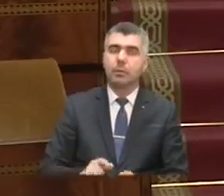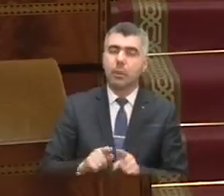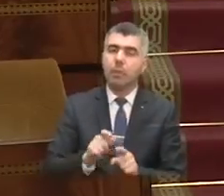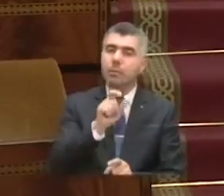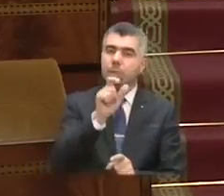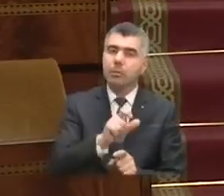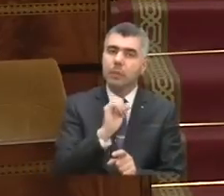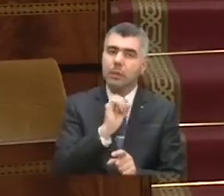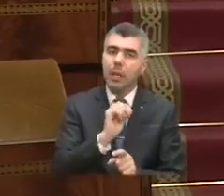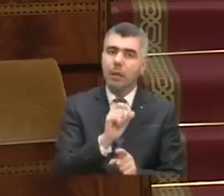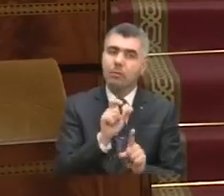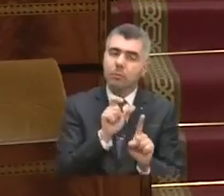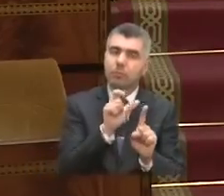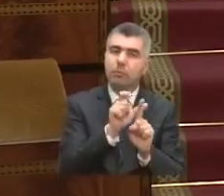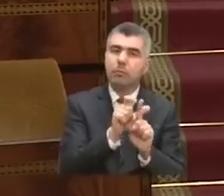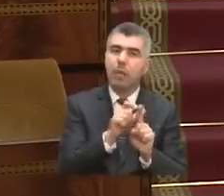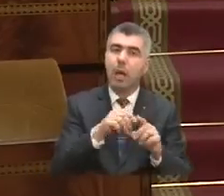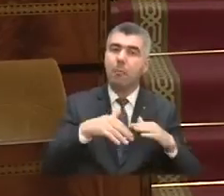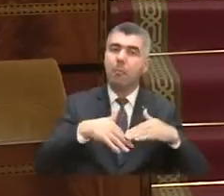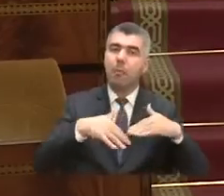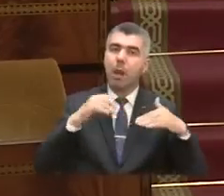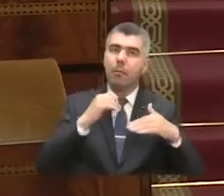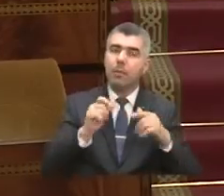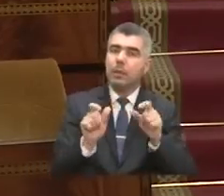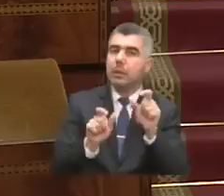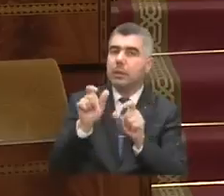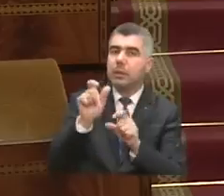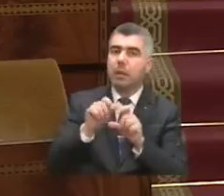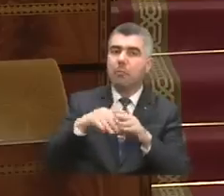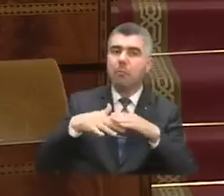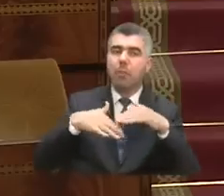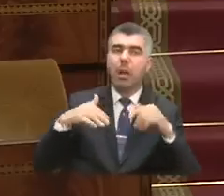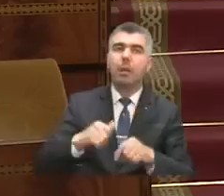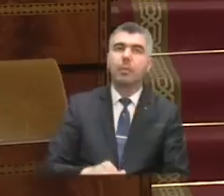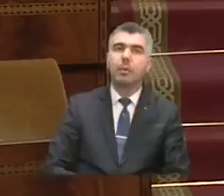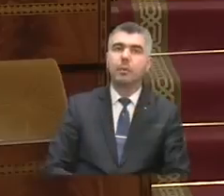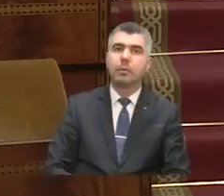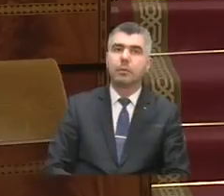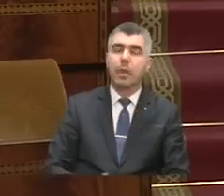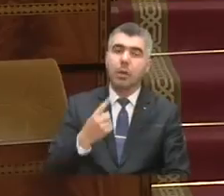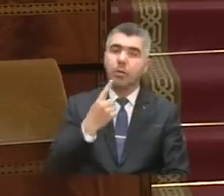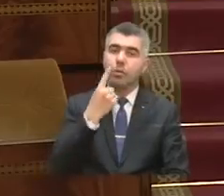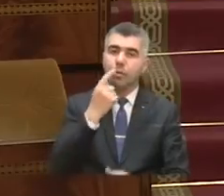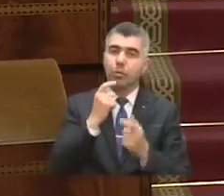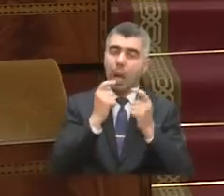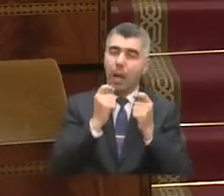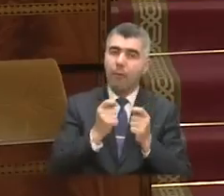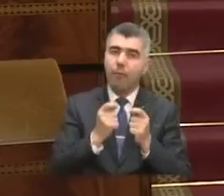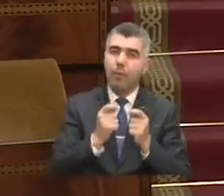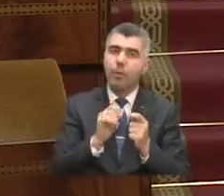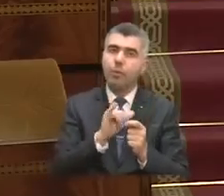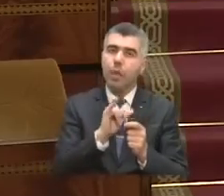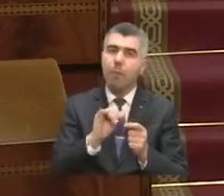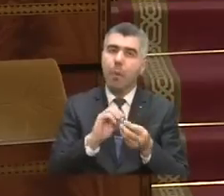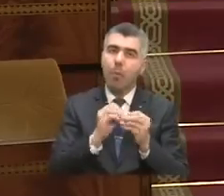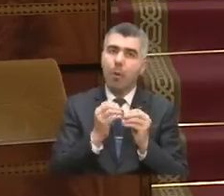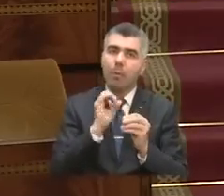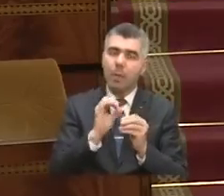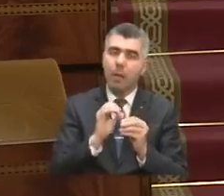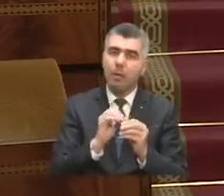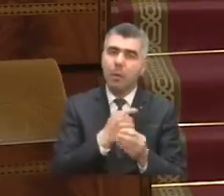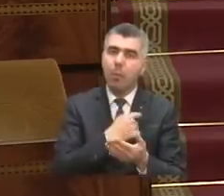مستأمن على هذه المؤسسة وعلى السيدات والسادة النواب، إلا شتي شي حاجة اللي ماشي هي هذيك يجب عليكم